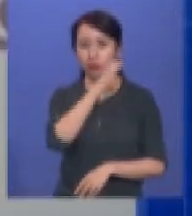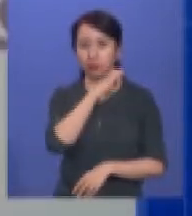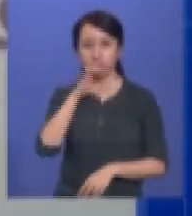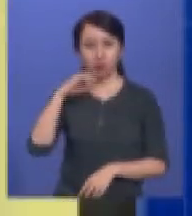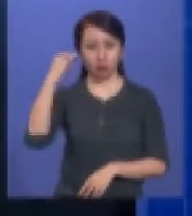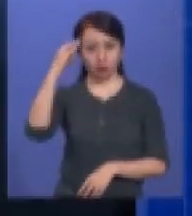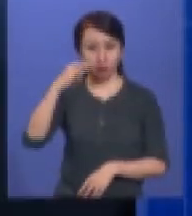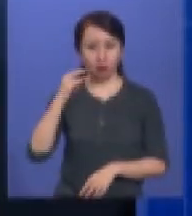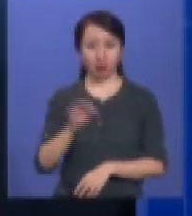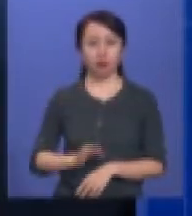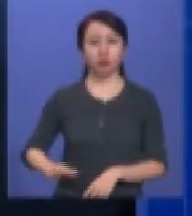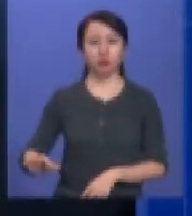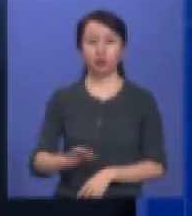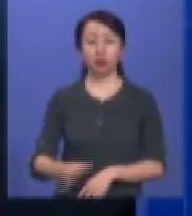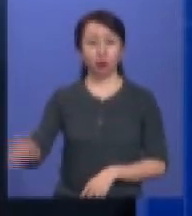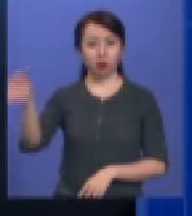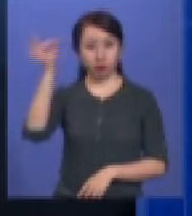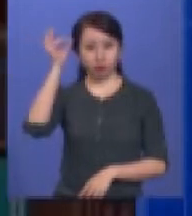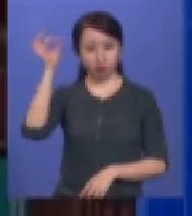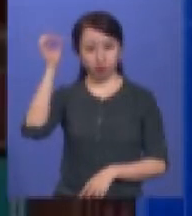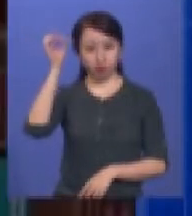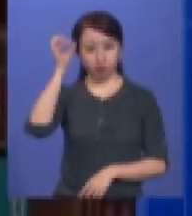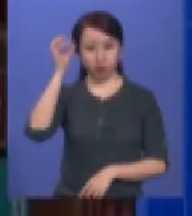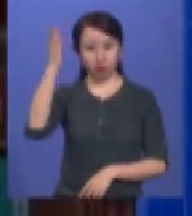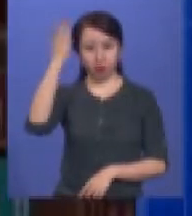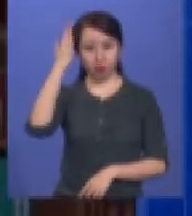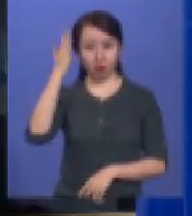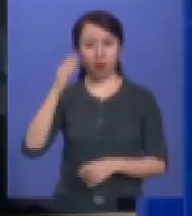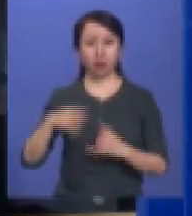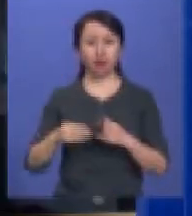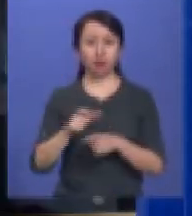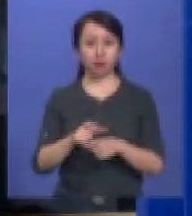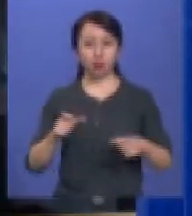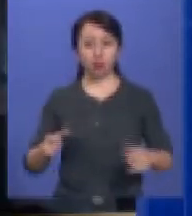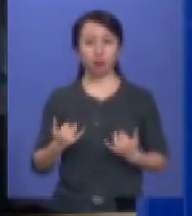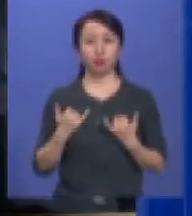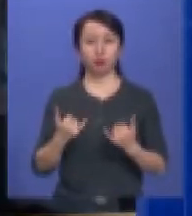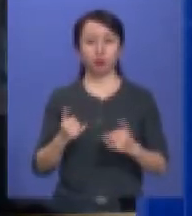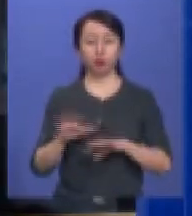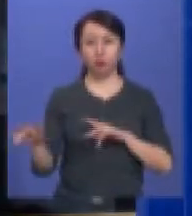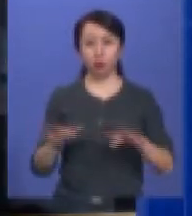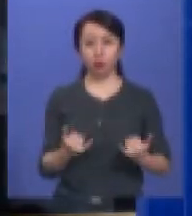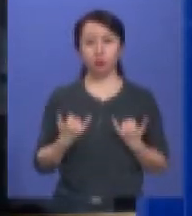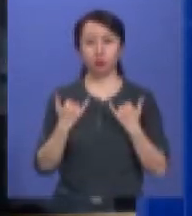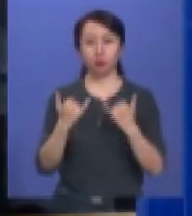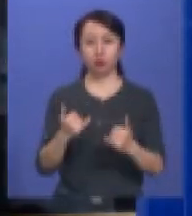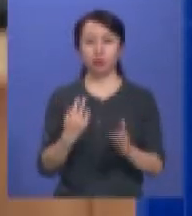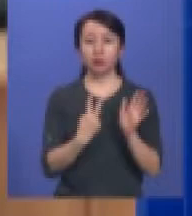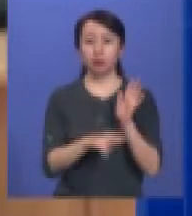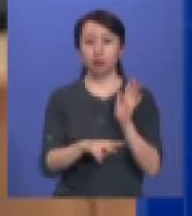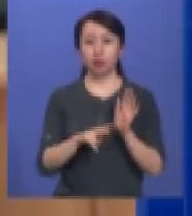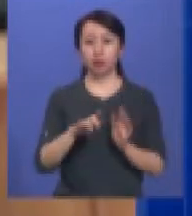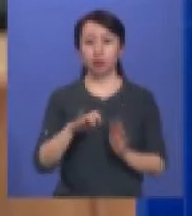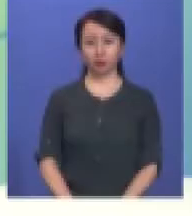региона. Память о талантливом земляке. В Петропавловске прошел вечер, посвященный 70-летию Зейноллы